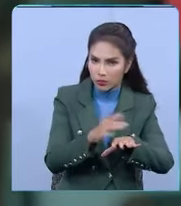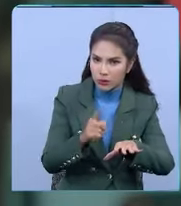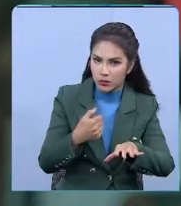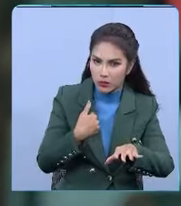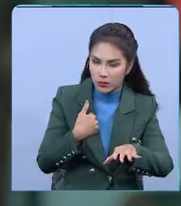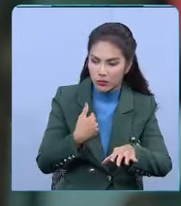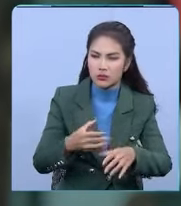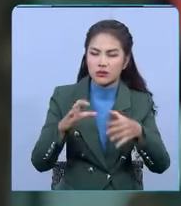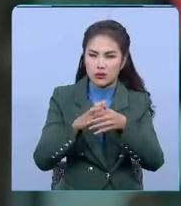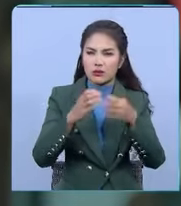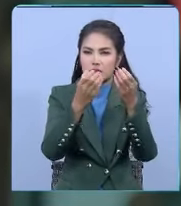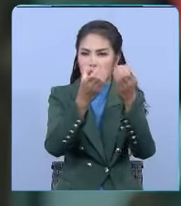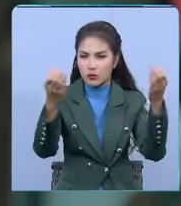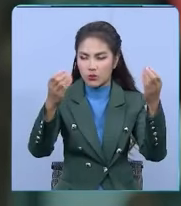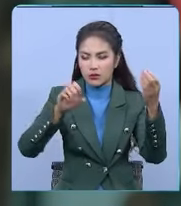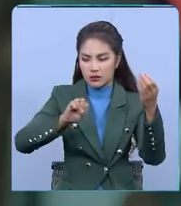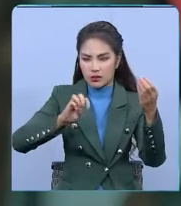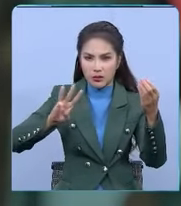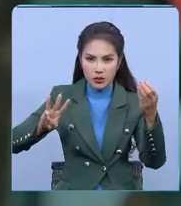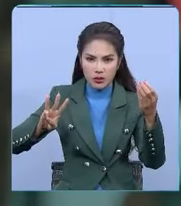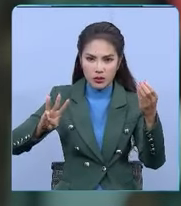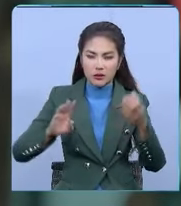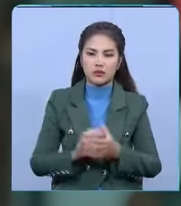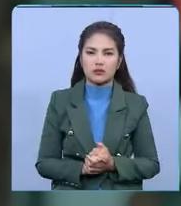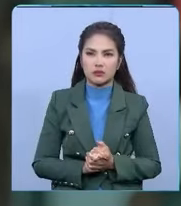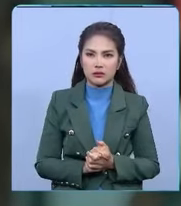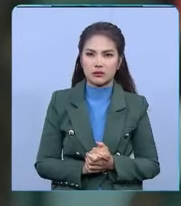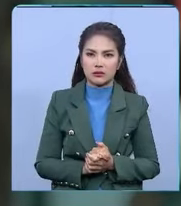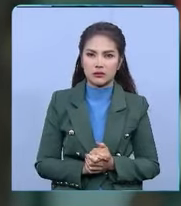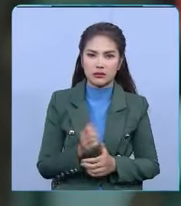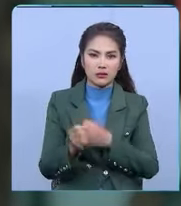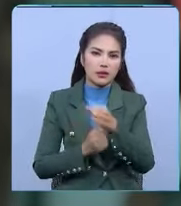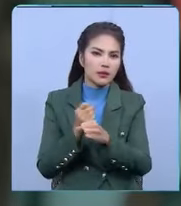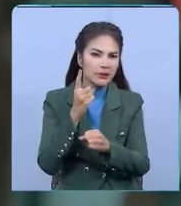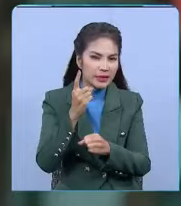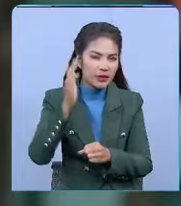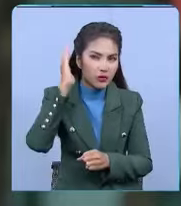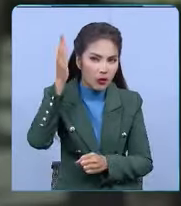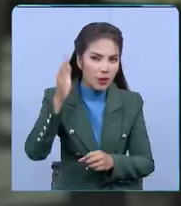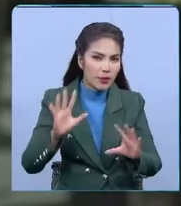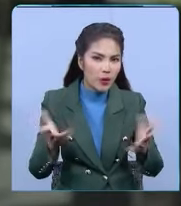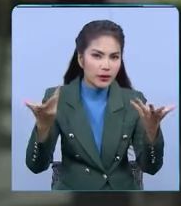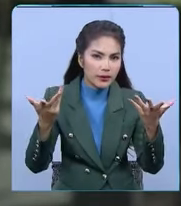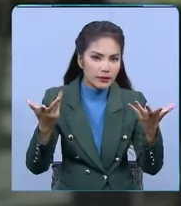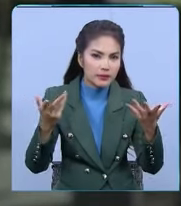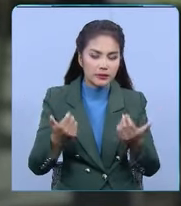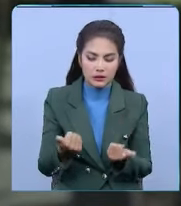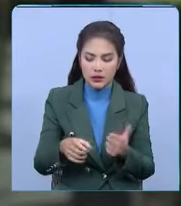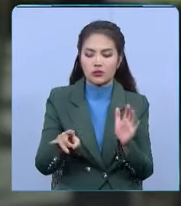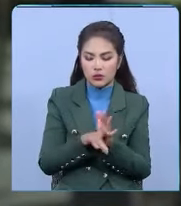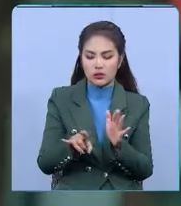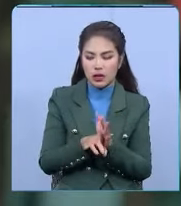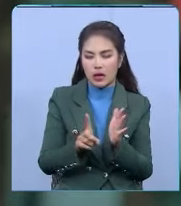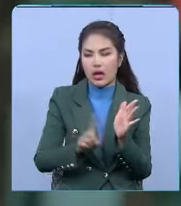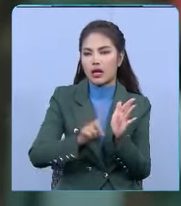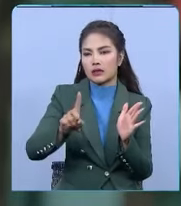เป็นเรื่องรัฐธรรมนูญก็เราก็จำมันก็เพียงอยู่อีกปีเดียวเขาก็จะโหวตอีกครั้งนี้ครั้งเดียวก็หมด